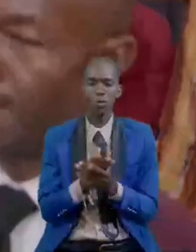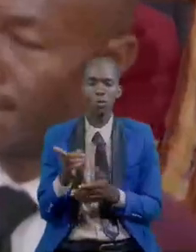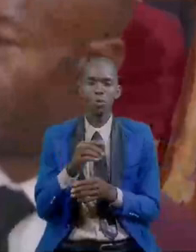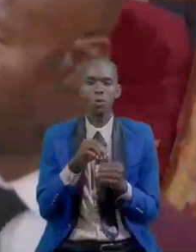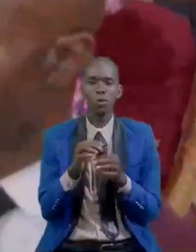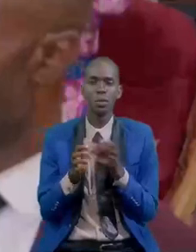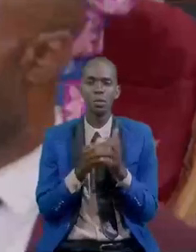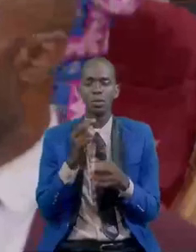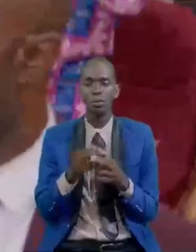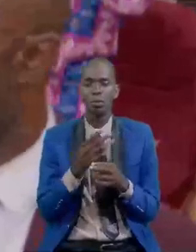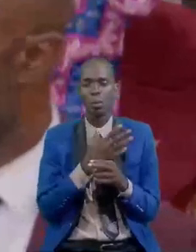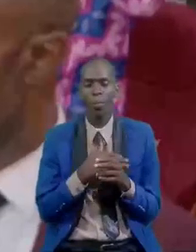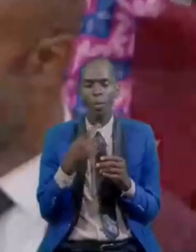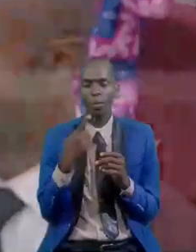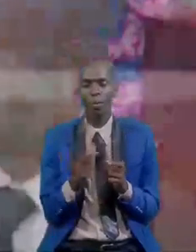Et